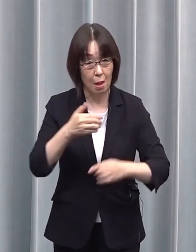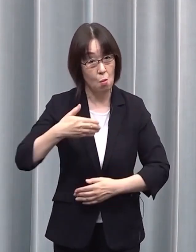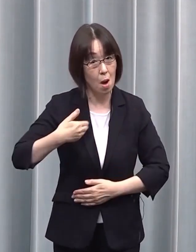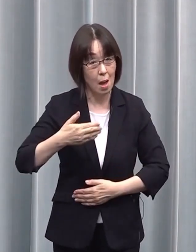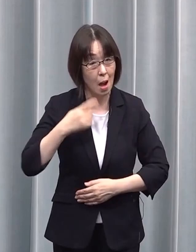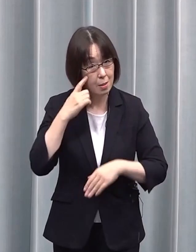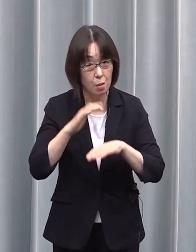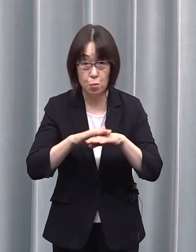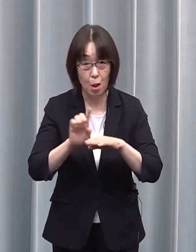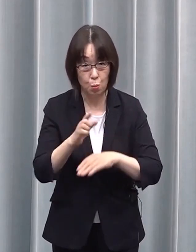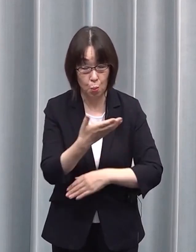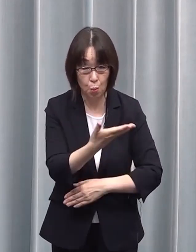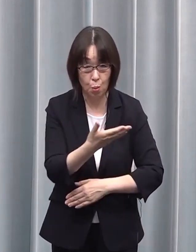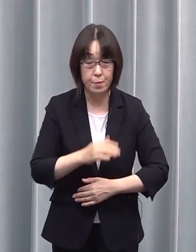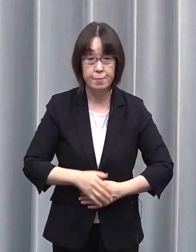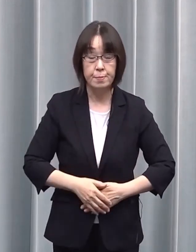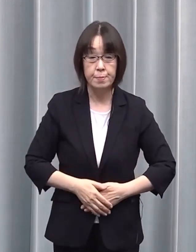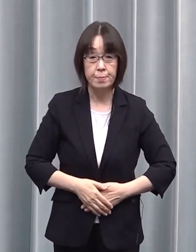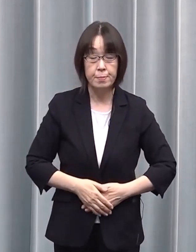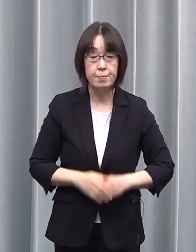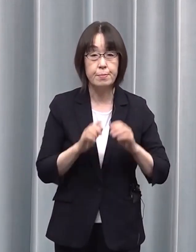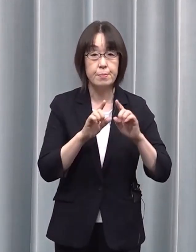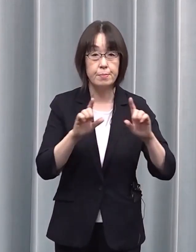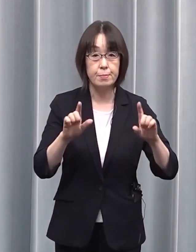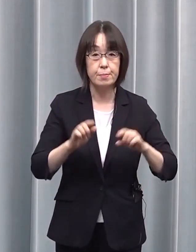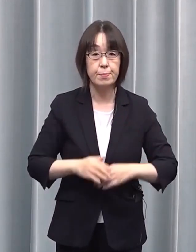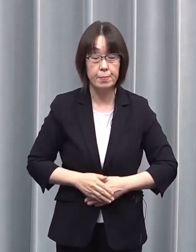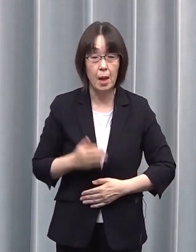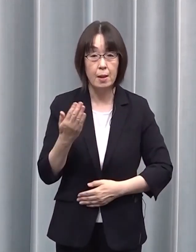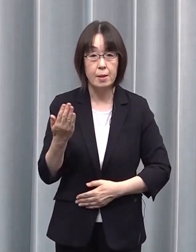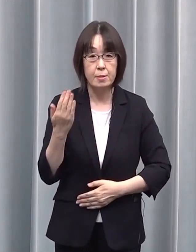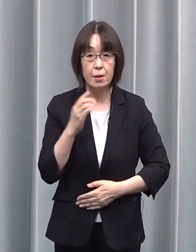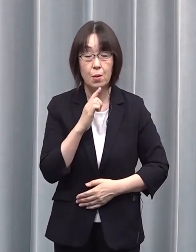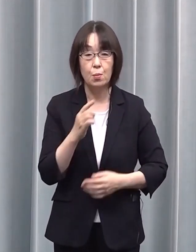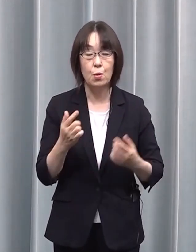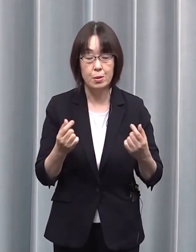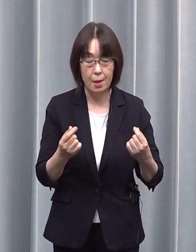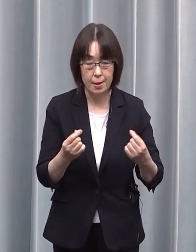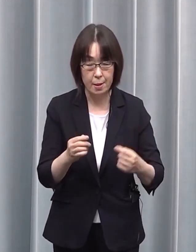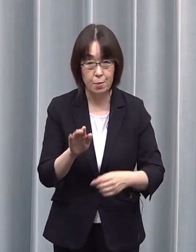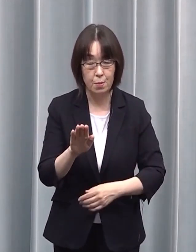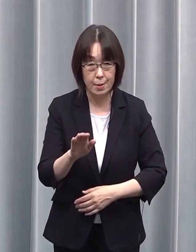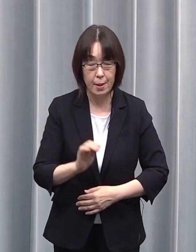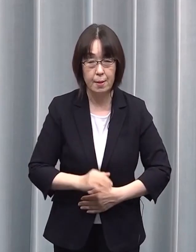見解になるのか、いかがでしょうか。 先ほど申し上げた通りであります。